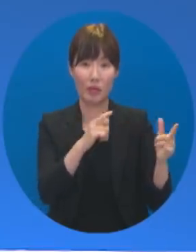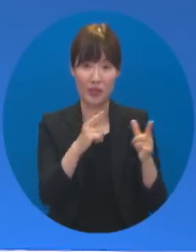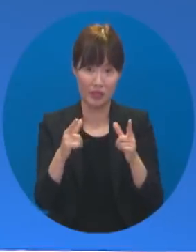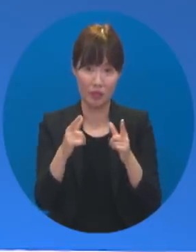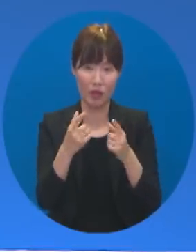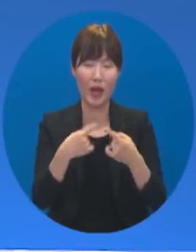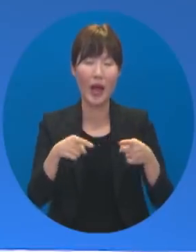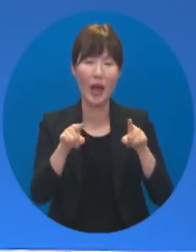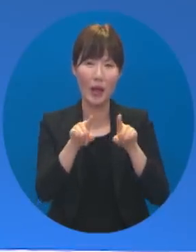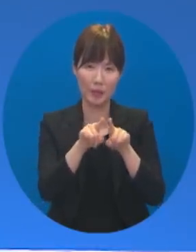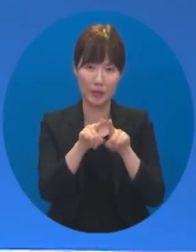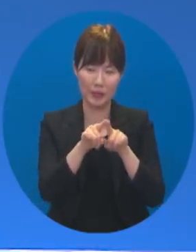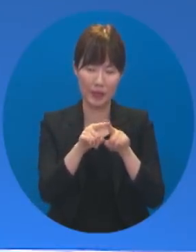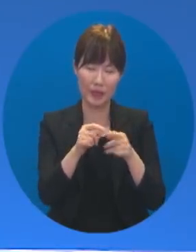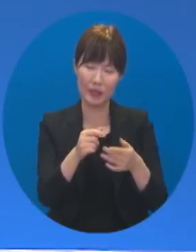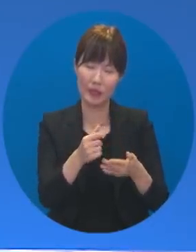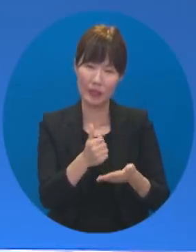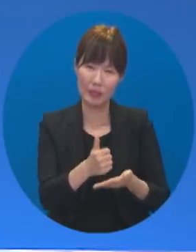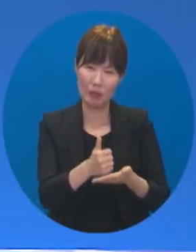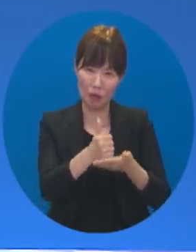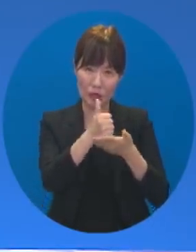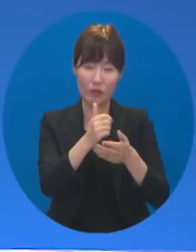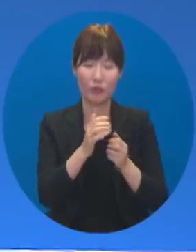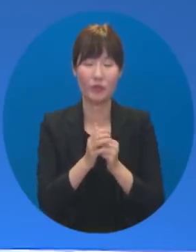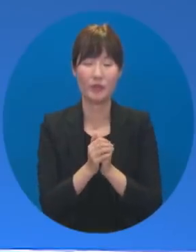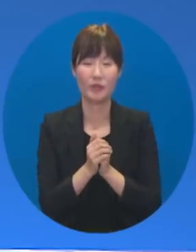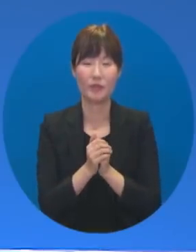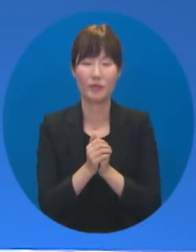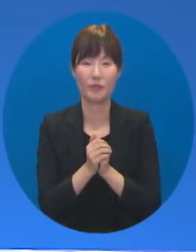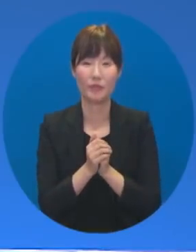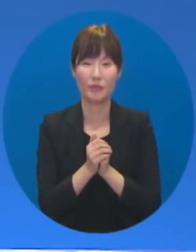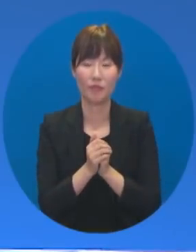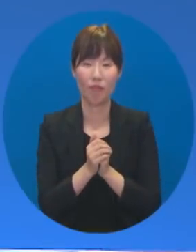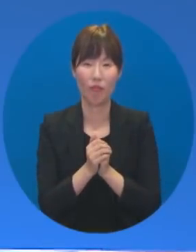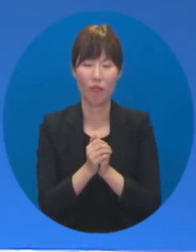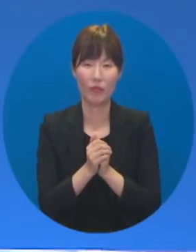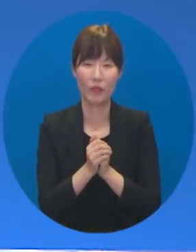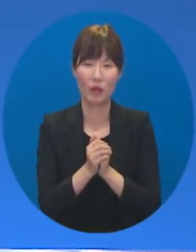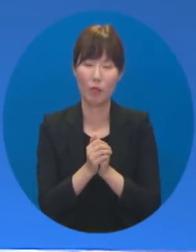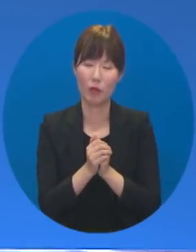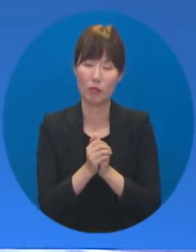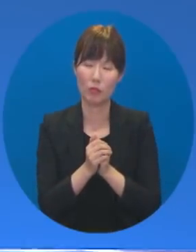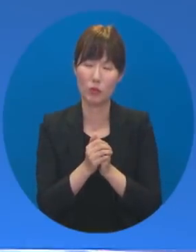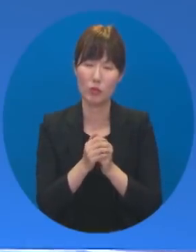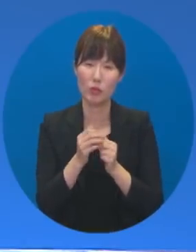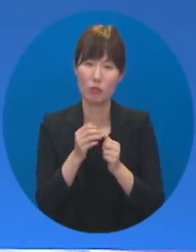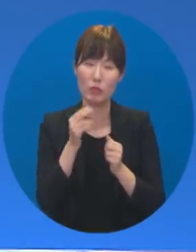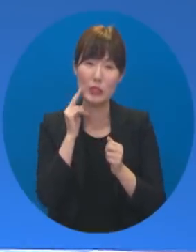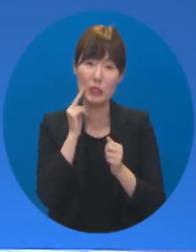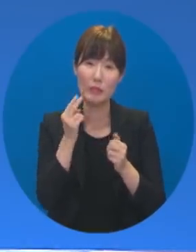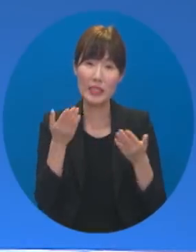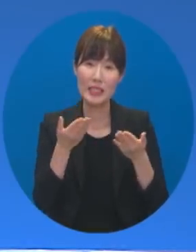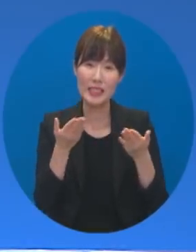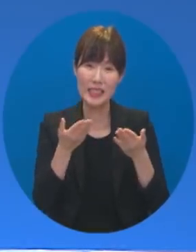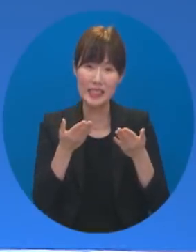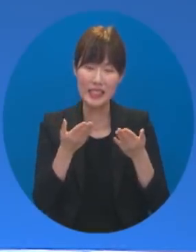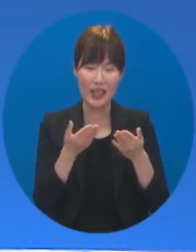손도 험한 일 하셔서 거칠은 그런 분들이 제 손을 잡아주시면서 그때 전